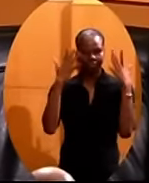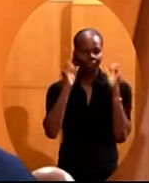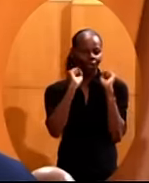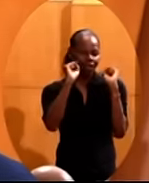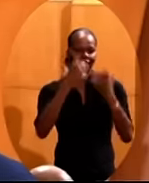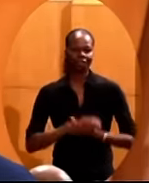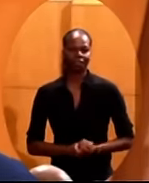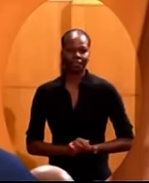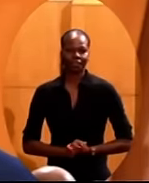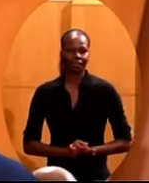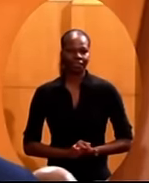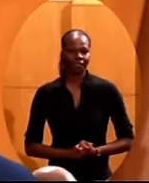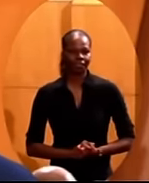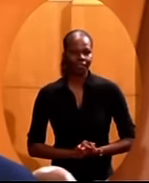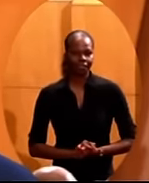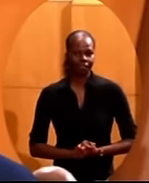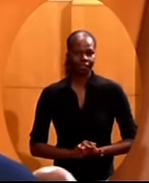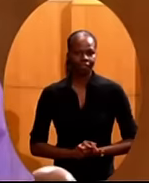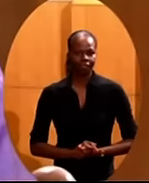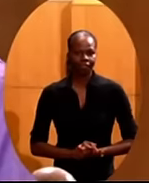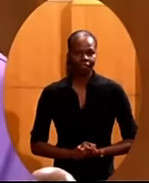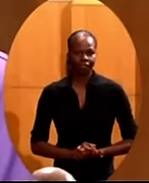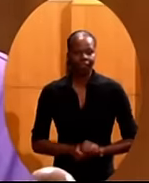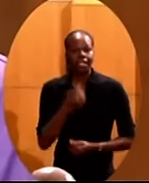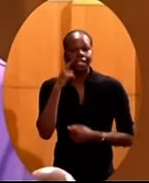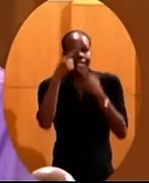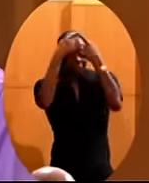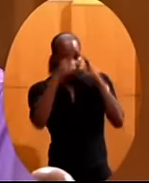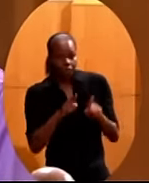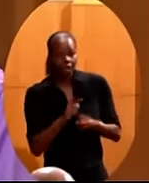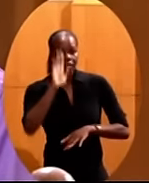l'internationale qui est contre so qui lève le